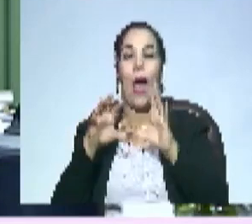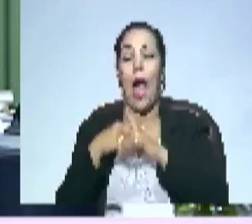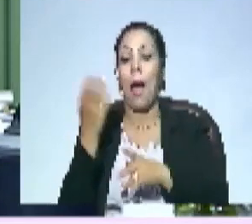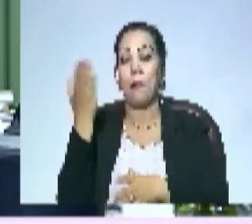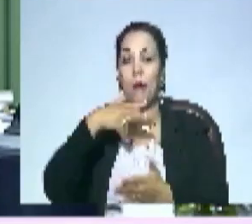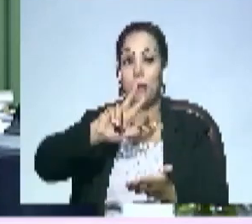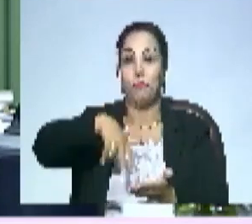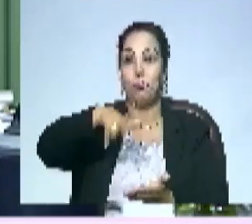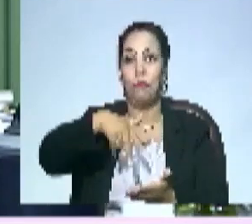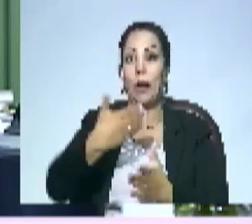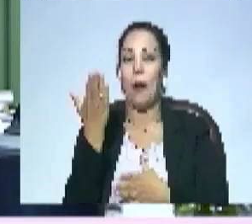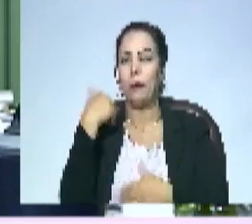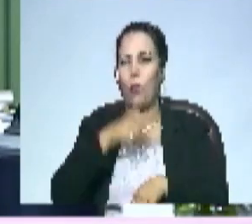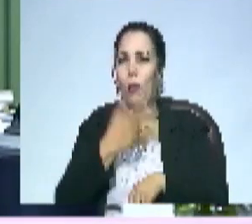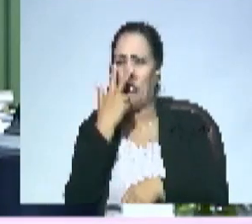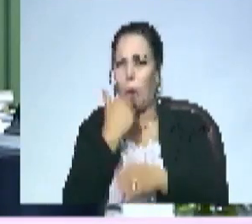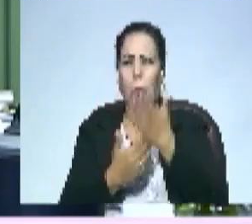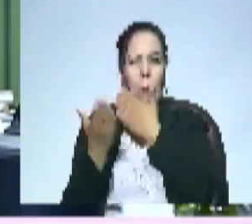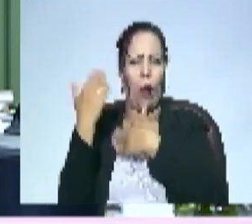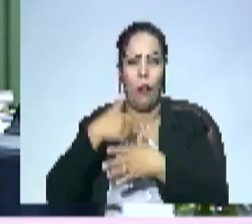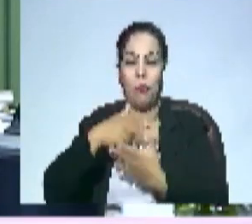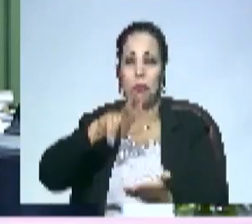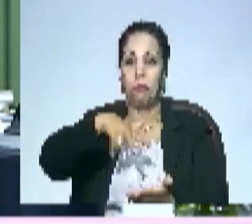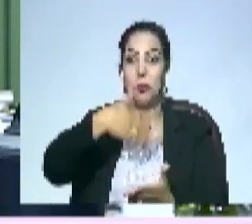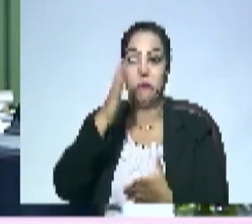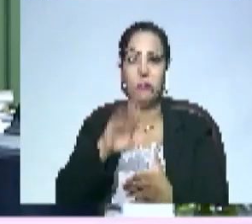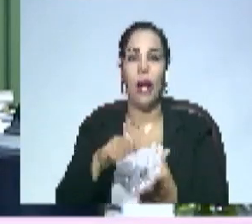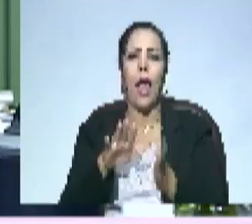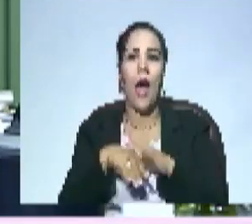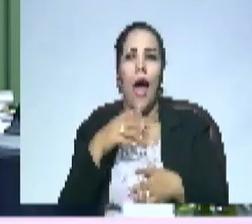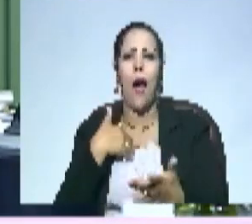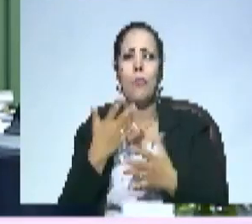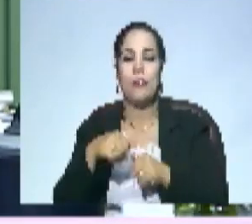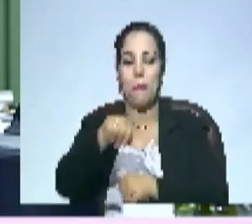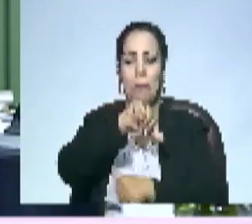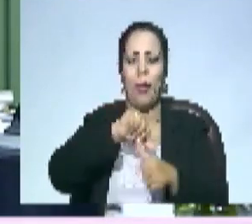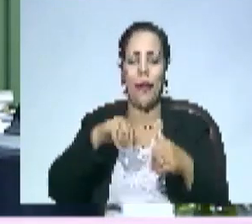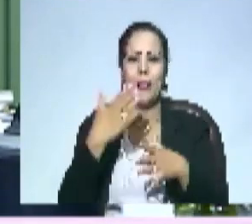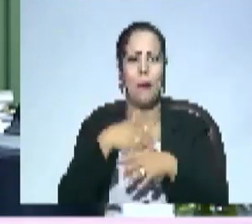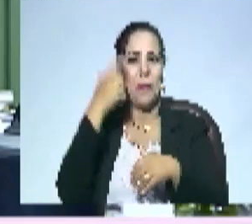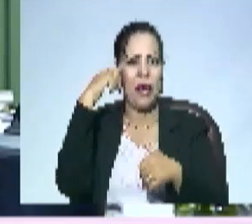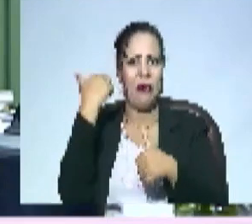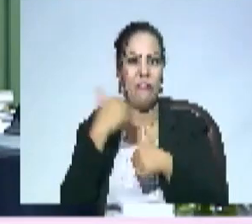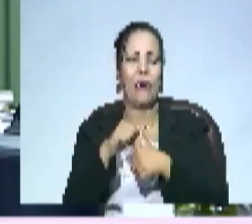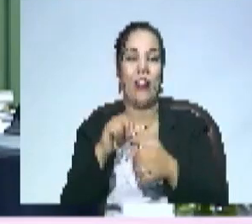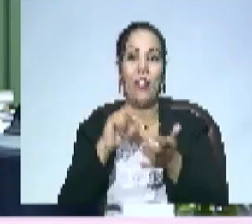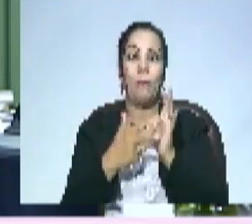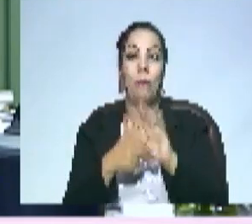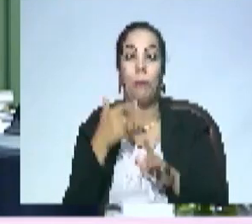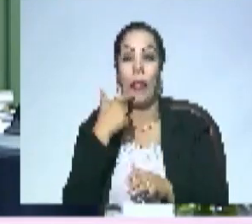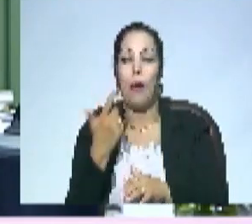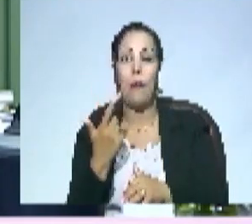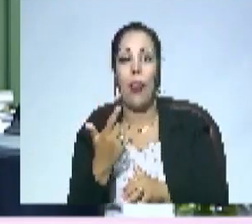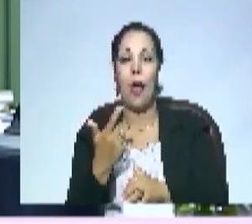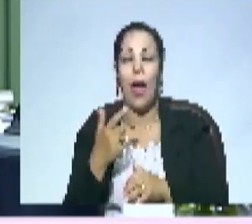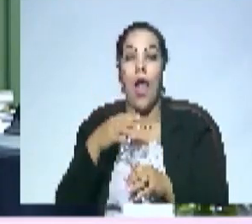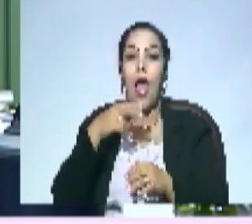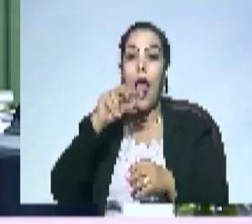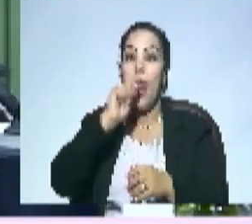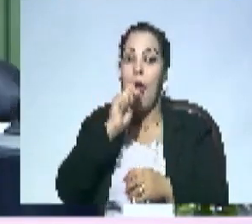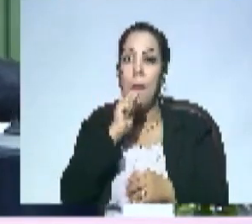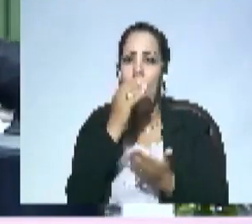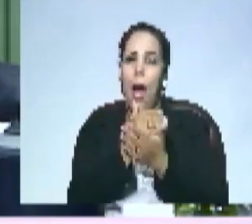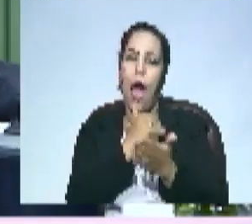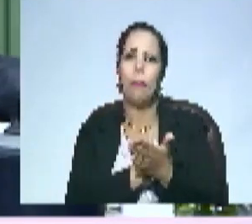قبل كده بس في حلقات متاخره يعني ف عشان كده بدلت انا النهارده عصج اللحمه قبل الحلقه وقلت هعمل الكريمه في الحلقه ونشوف